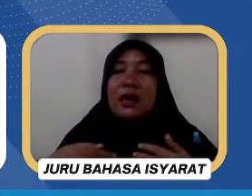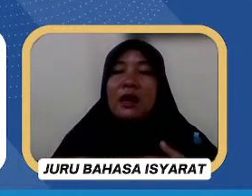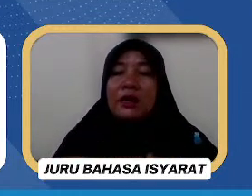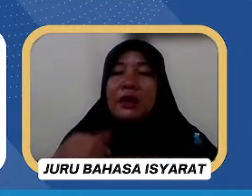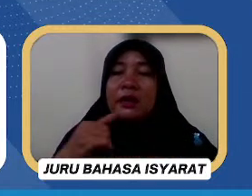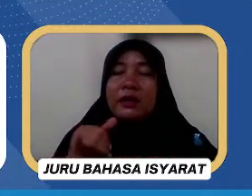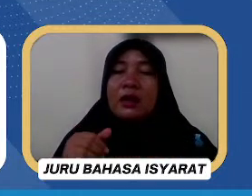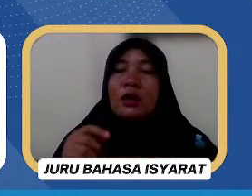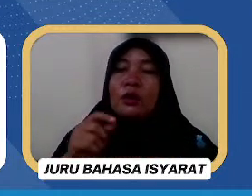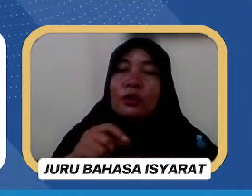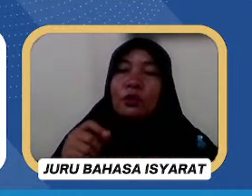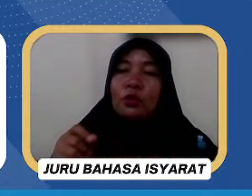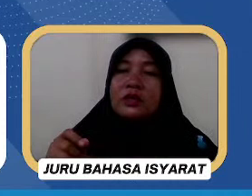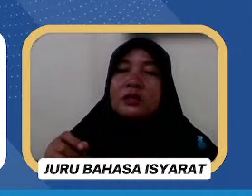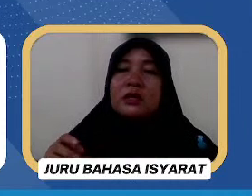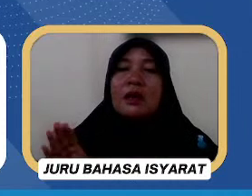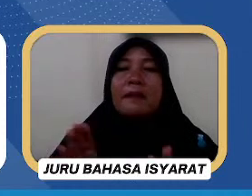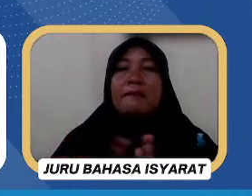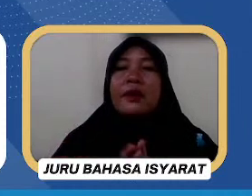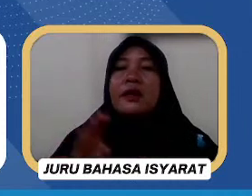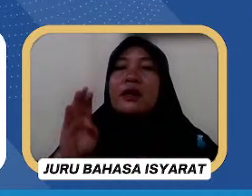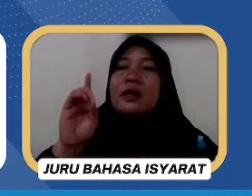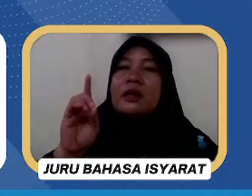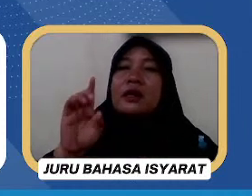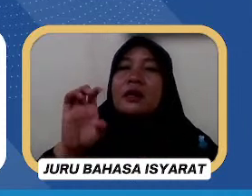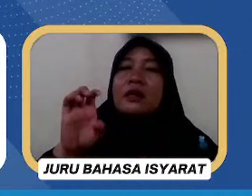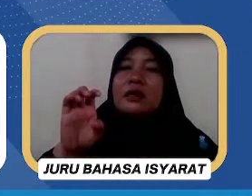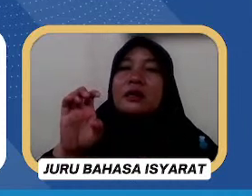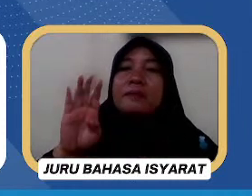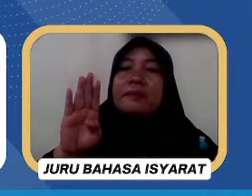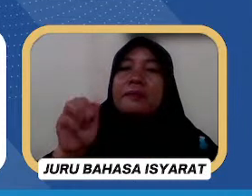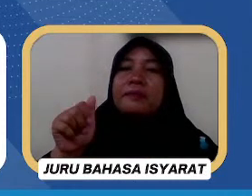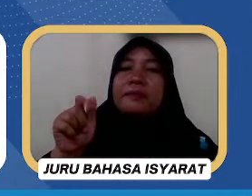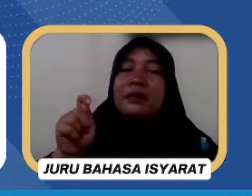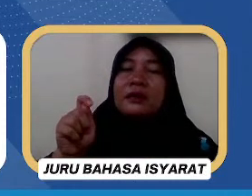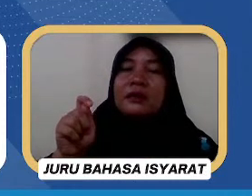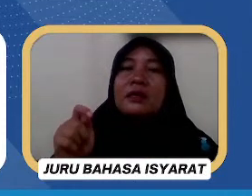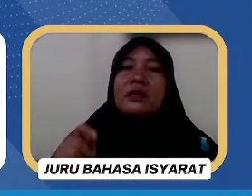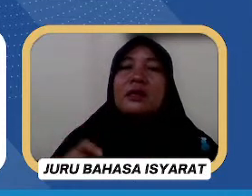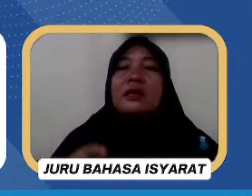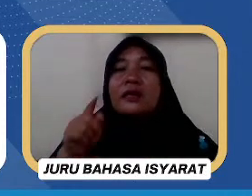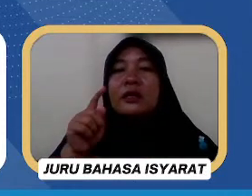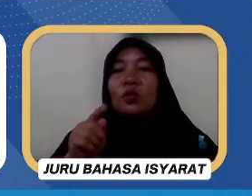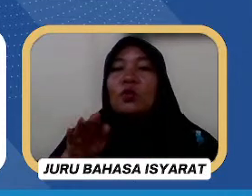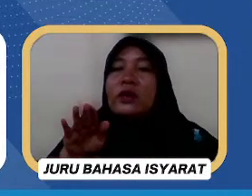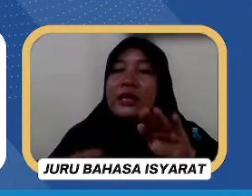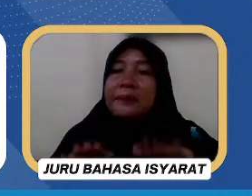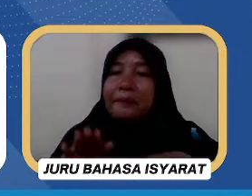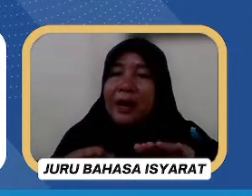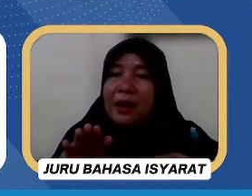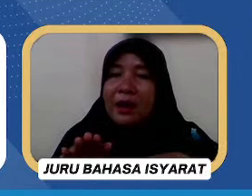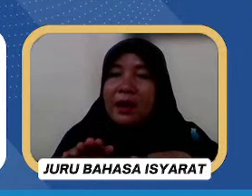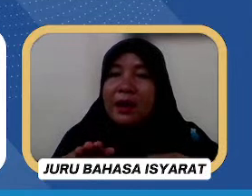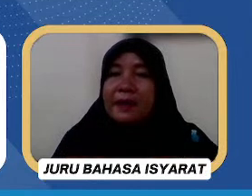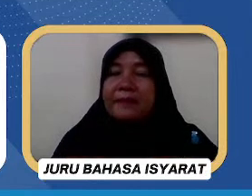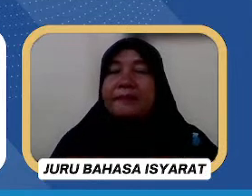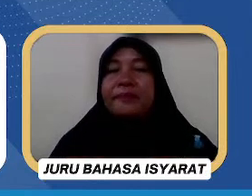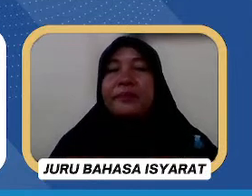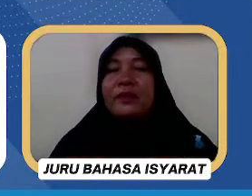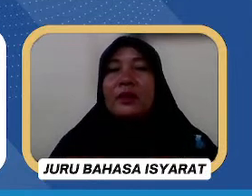misalnya di sebuah bullying, ada yang membela. Kita bisa lihat ya, yang terakhir ini, yang viral sekali, ini kan atas